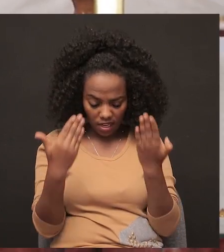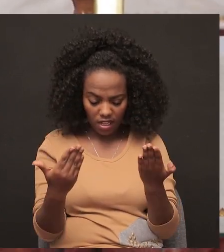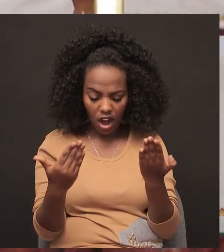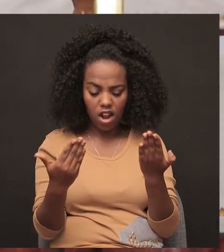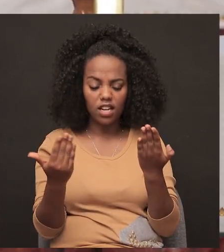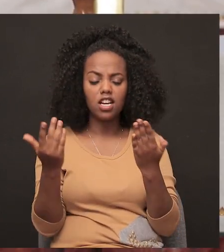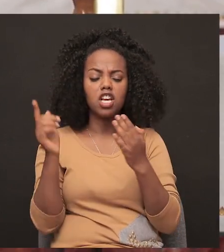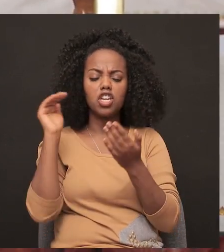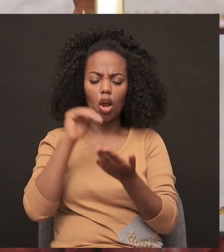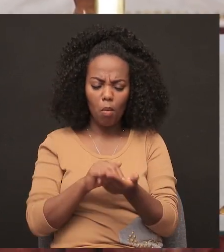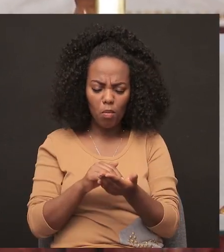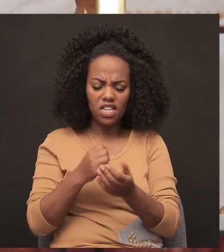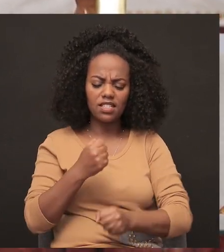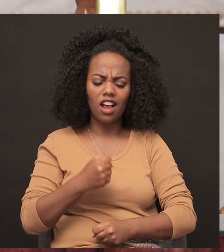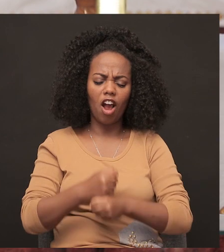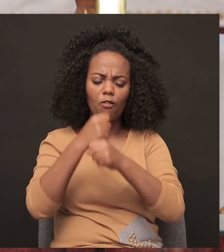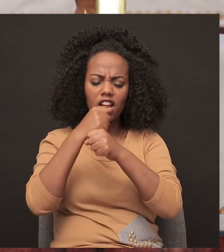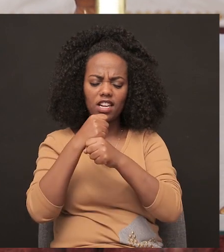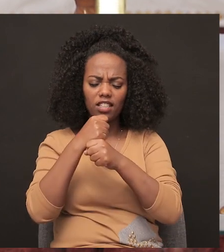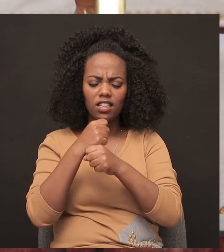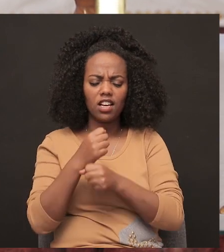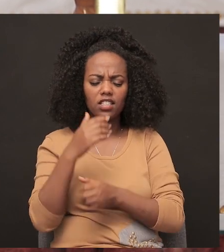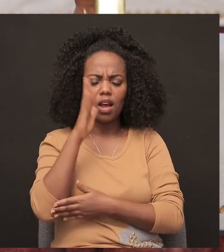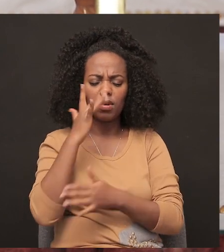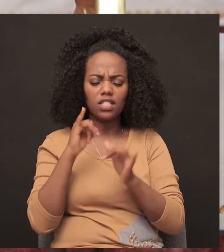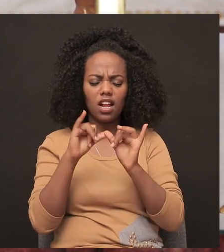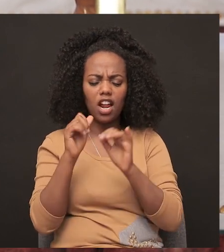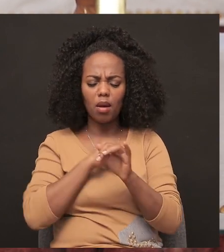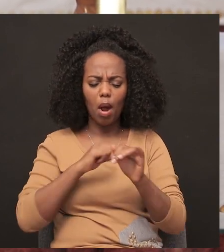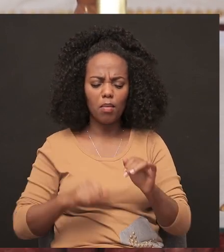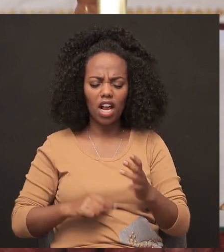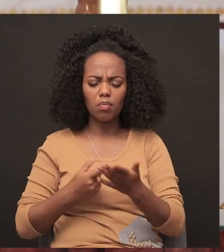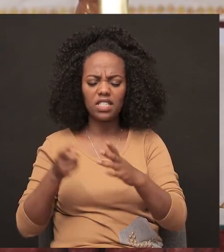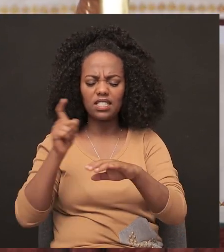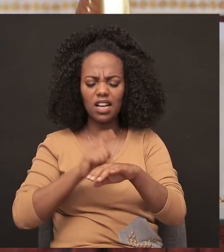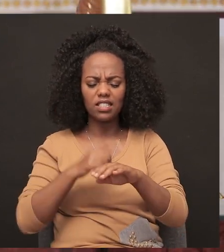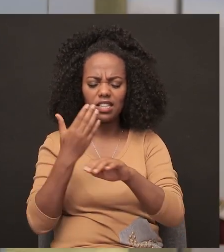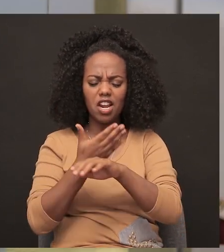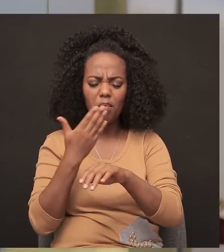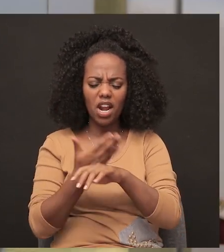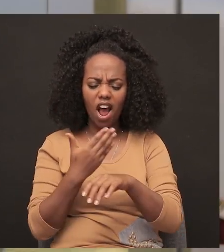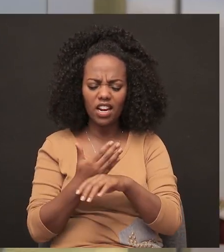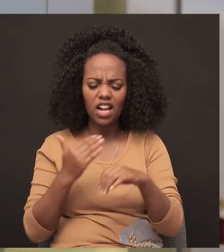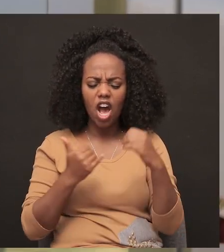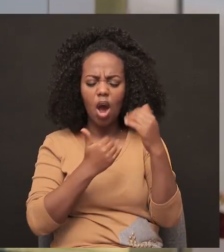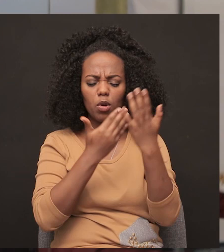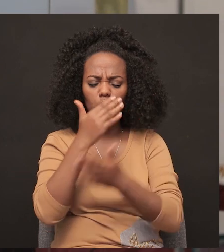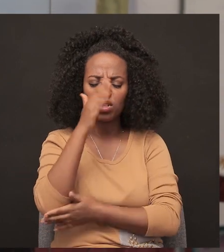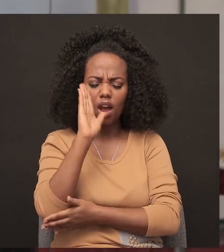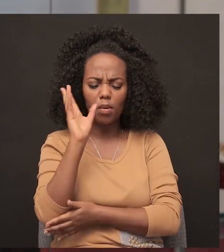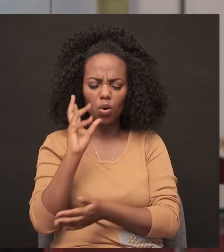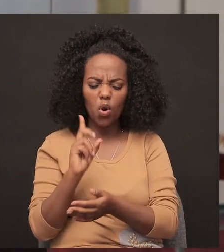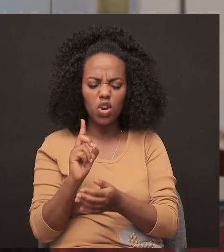እናመሰግናለን ደግሞ ምን ደገፍብሃለን እግዚአብሔር የዘላለም አምላክ ሆይ በዚህ ሰዓት እንለምናለን አቤቱ እግዚአብሔር